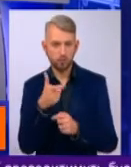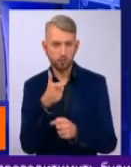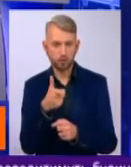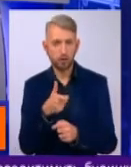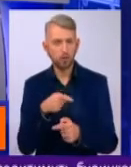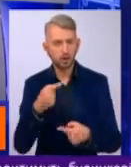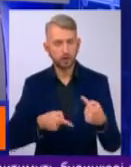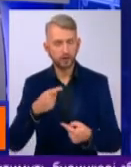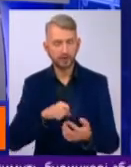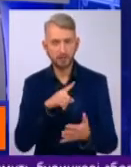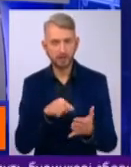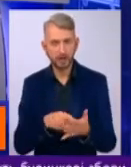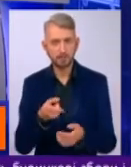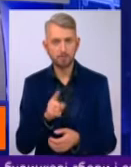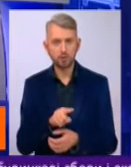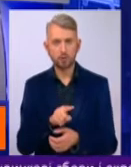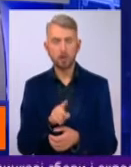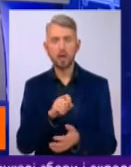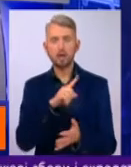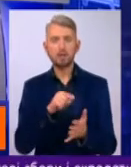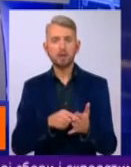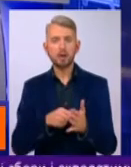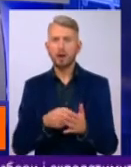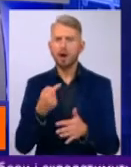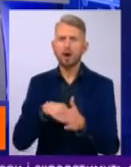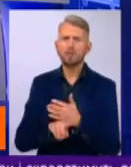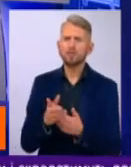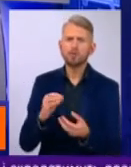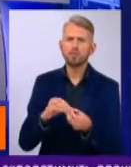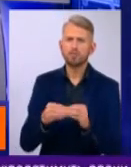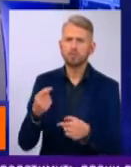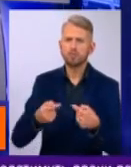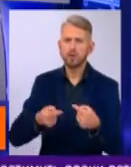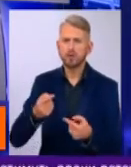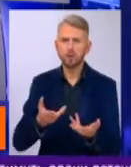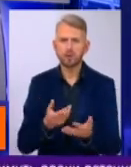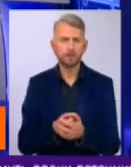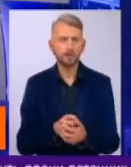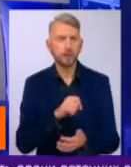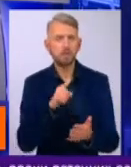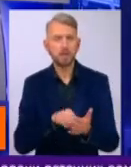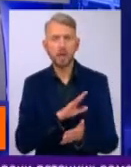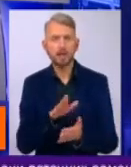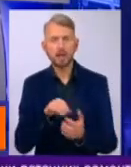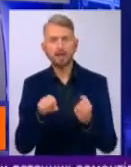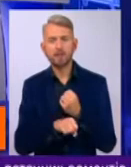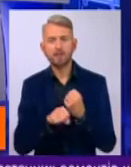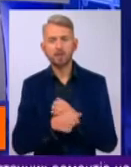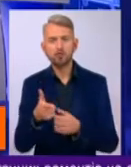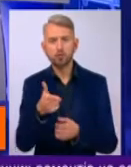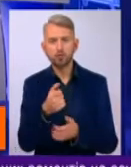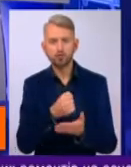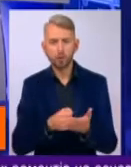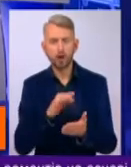досить дискусійне питання. Причому питання досить дискусійне йде якраз про не травматичну зброю, а якраз